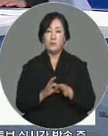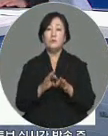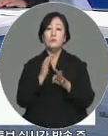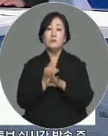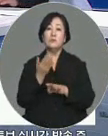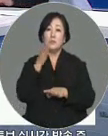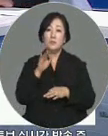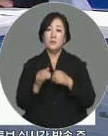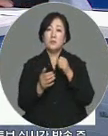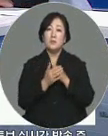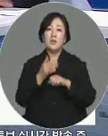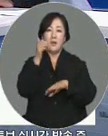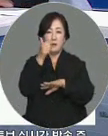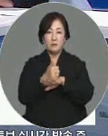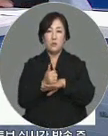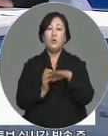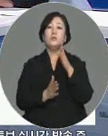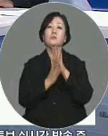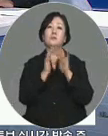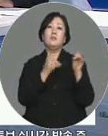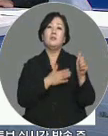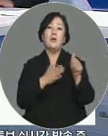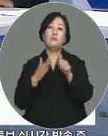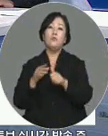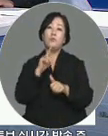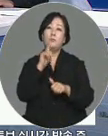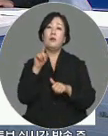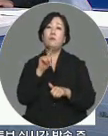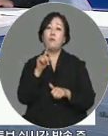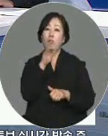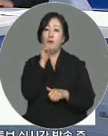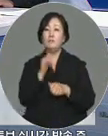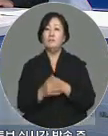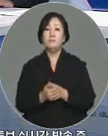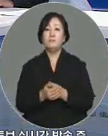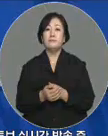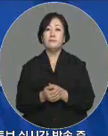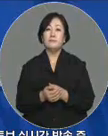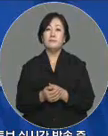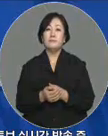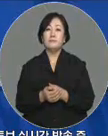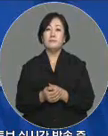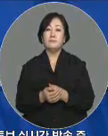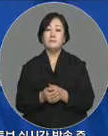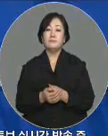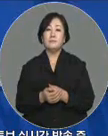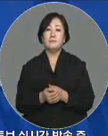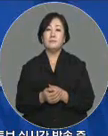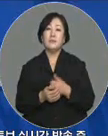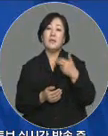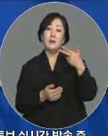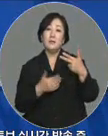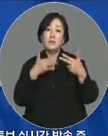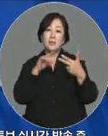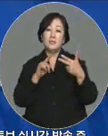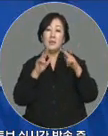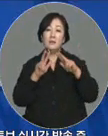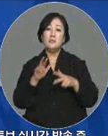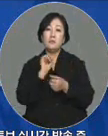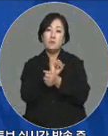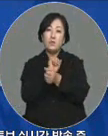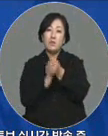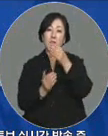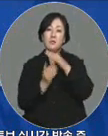이어지고 있지 않습니까? 예. 끝으로 시민분들께 당부하실 말씀 있으시다면요. 예, 예. 7차 지금 유행이